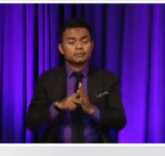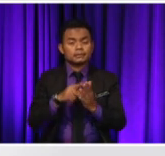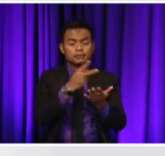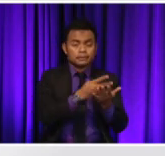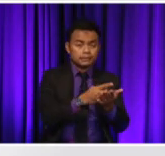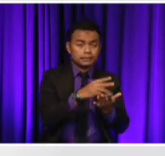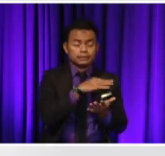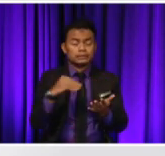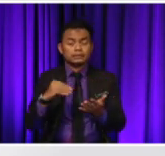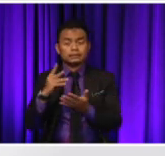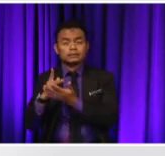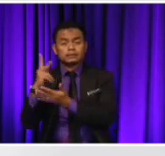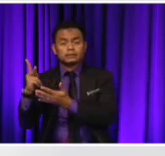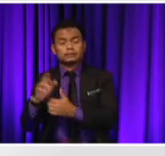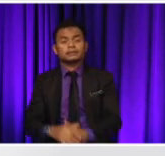yaitu